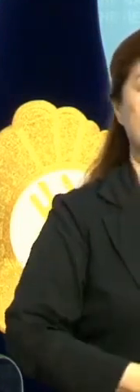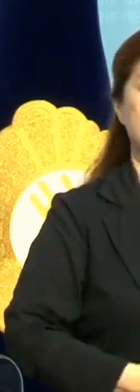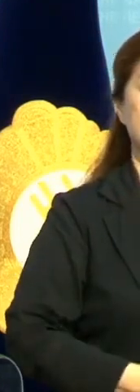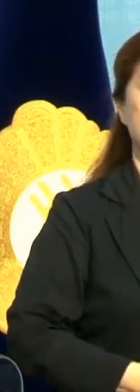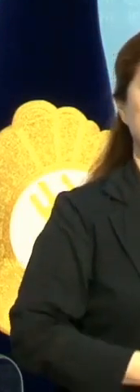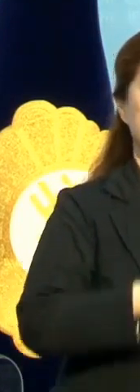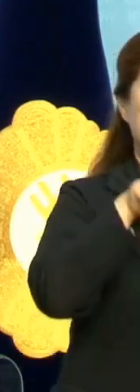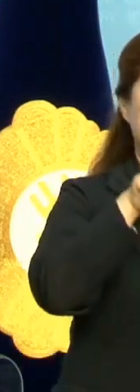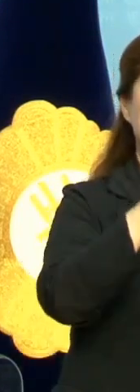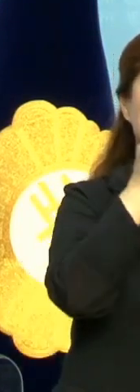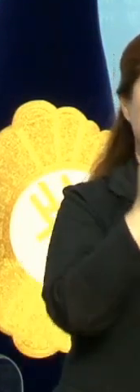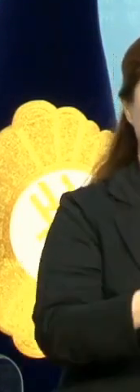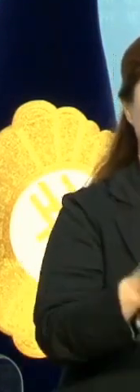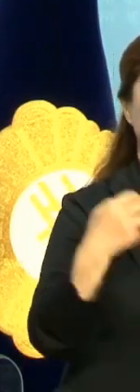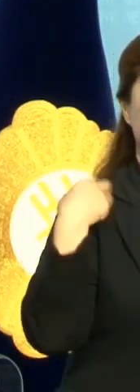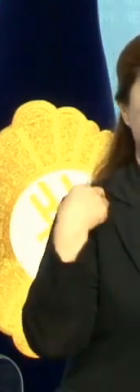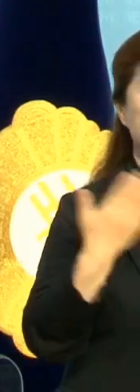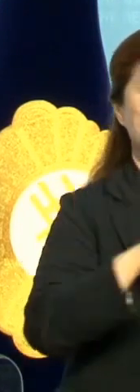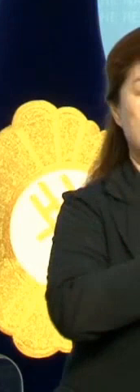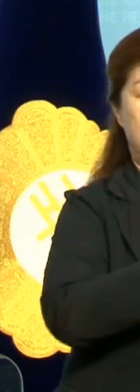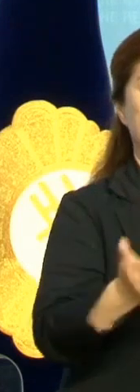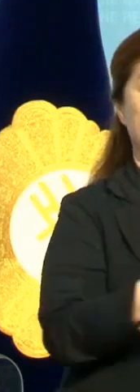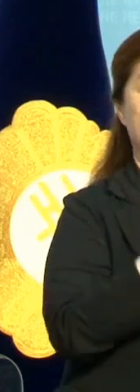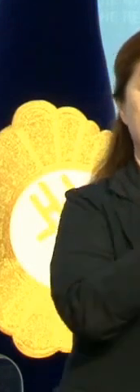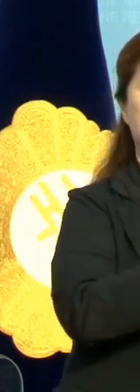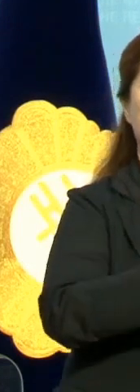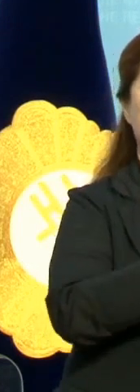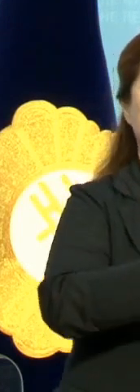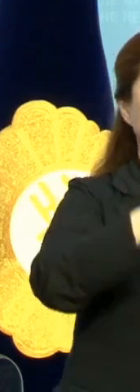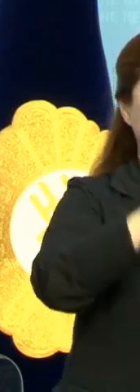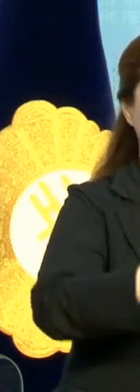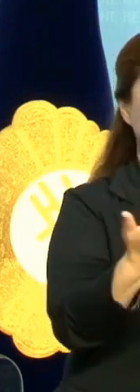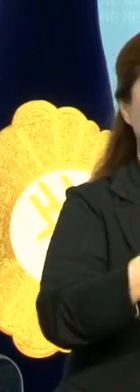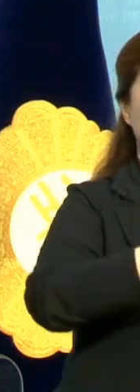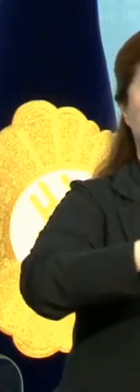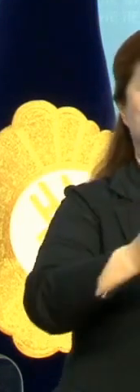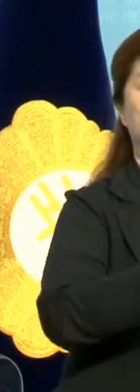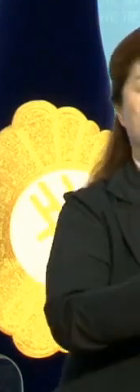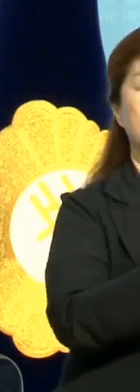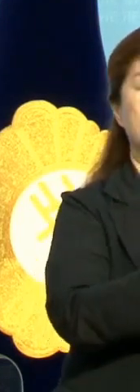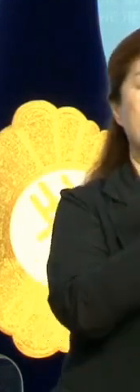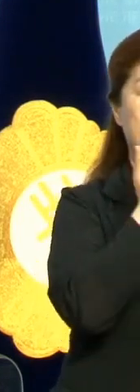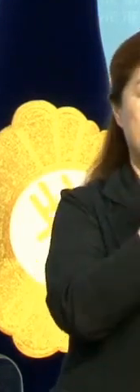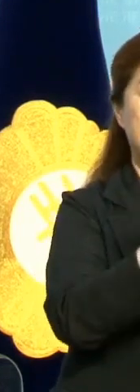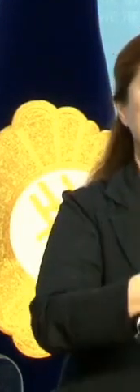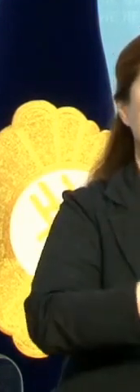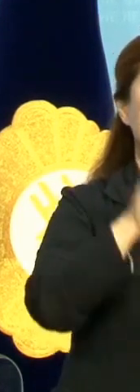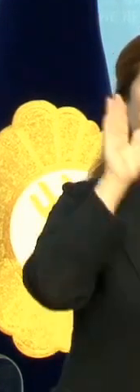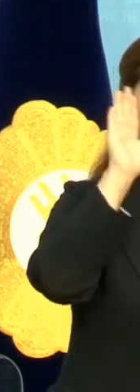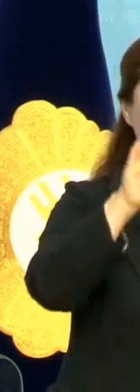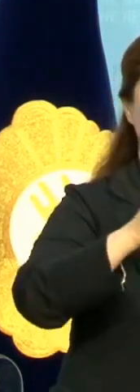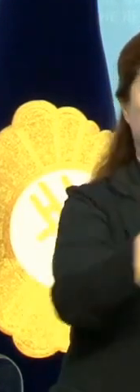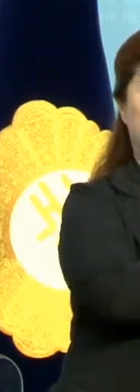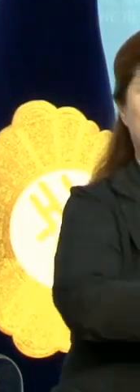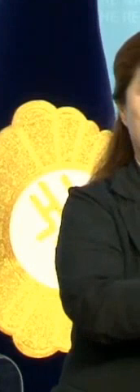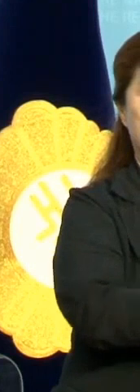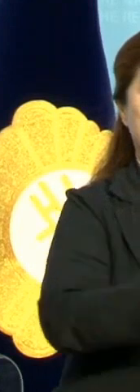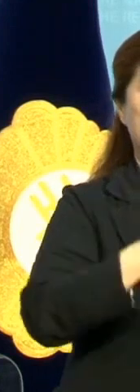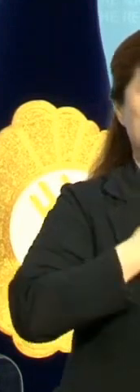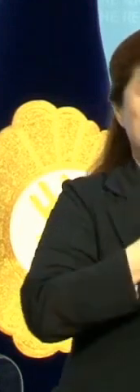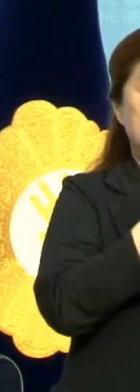자기 자리에서 제대로 할 일을 하면 불공정한 일들을 사전에 방지할 수 있습니다. 저는 앞으로도 국회에서